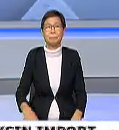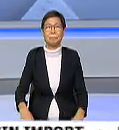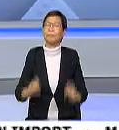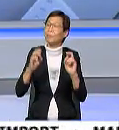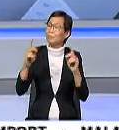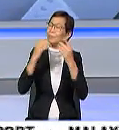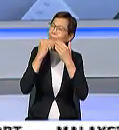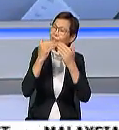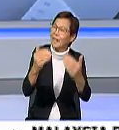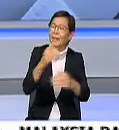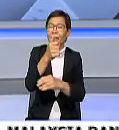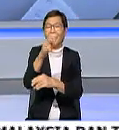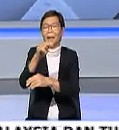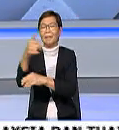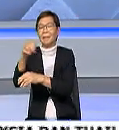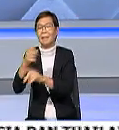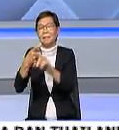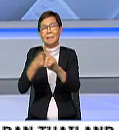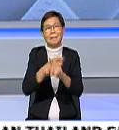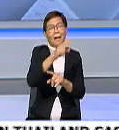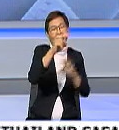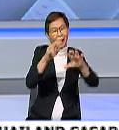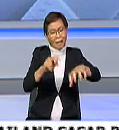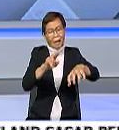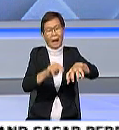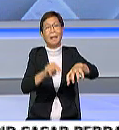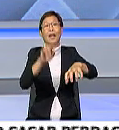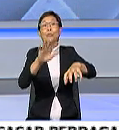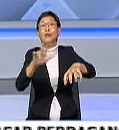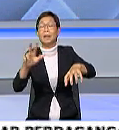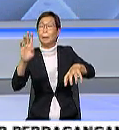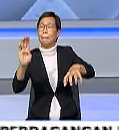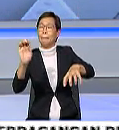Okey, baik. Terima kasih Anas Matno dari N53 Benut dengan perkongsian